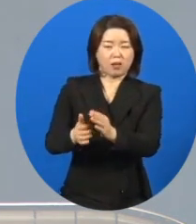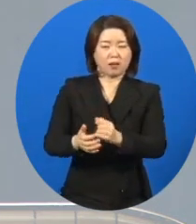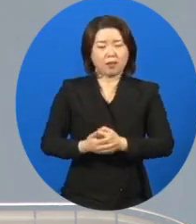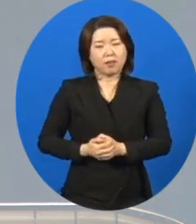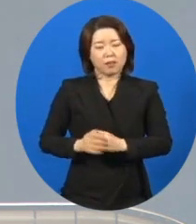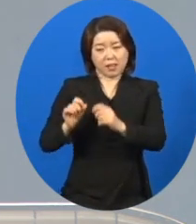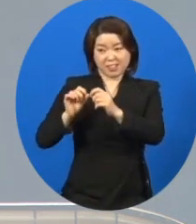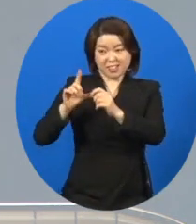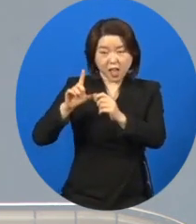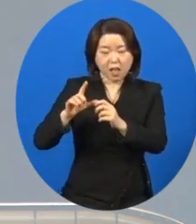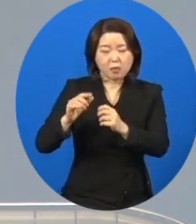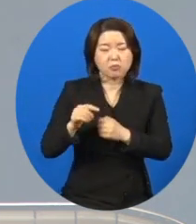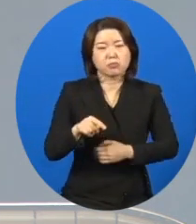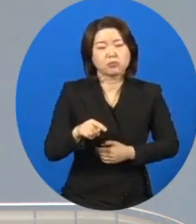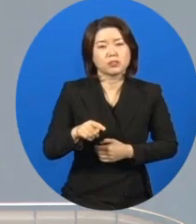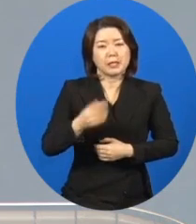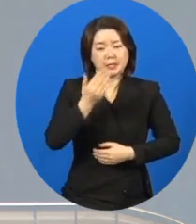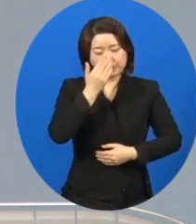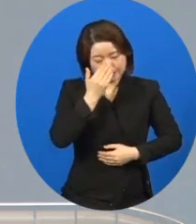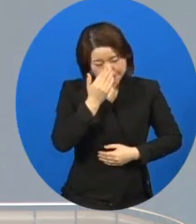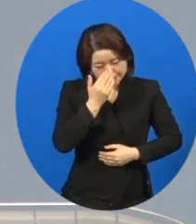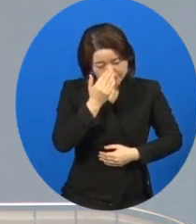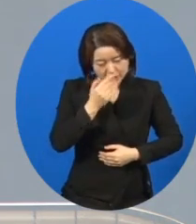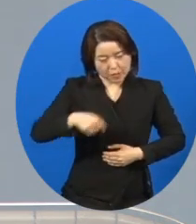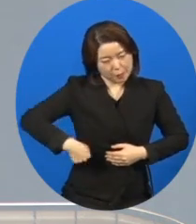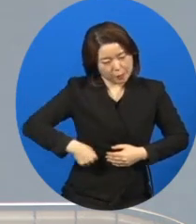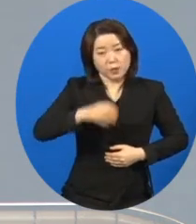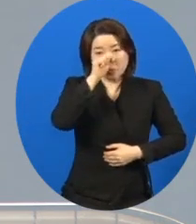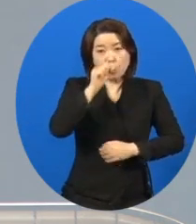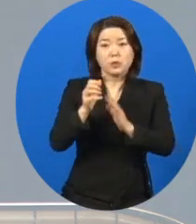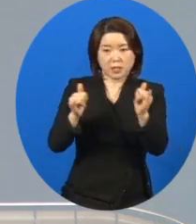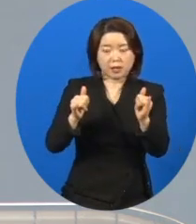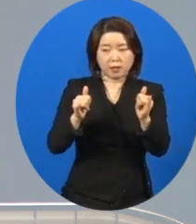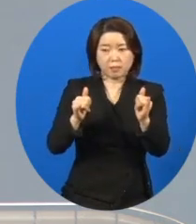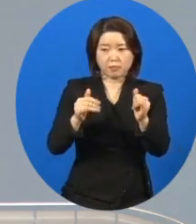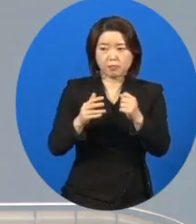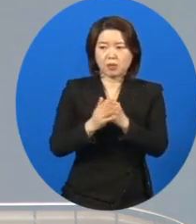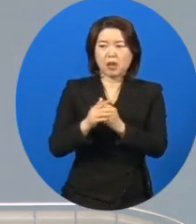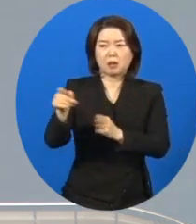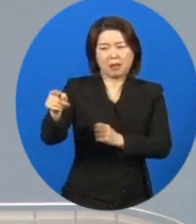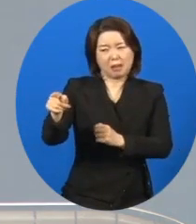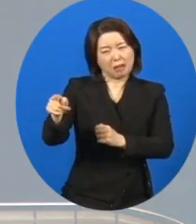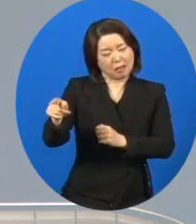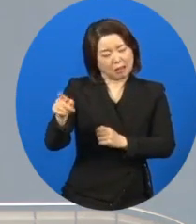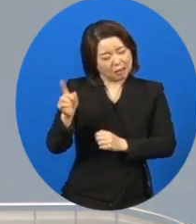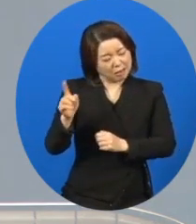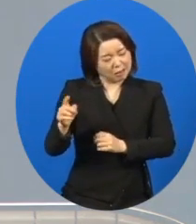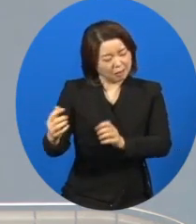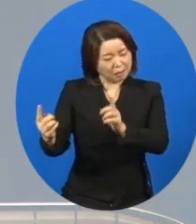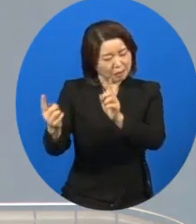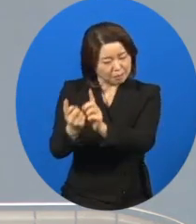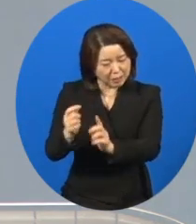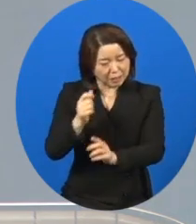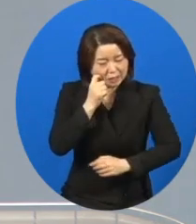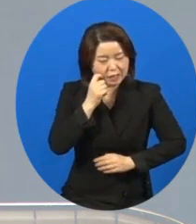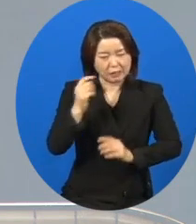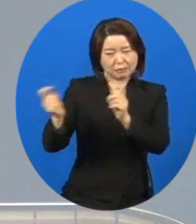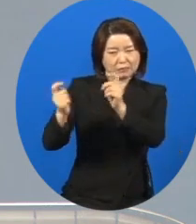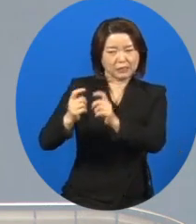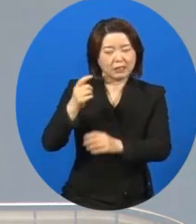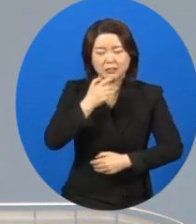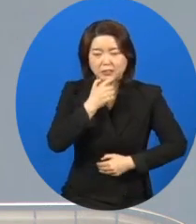대부분 착한 사람들이죠. 교인들이. 그러니 맞상대하기 싫고 싸우기 싫고